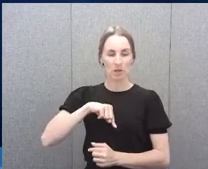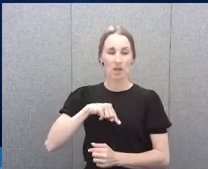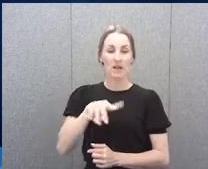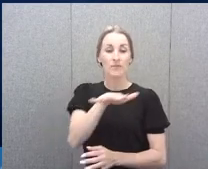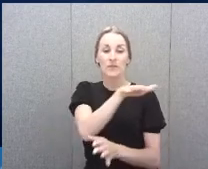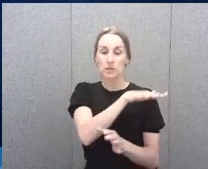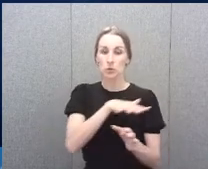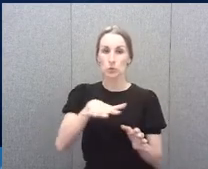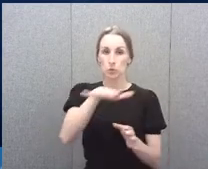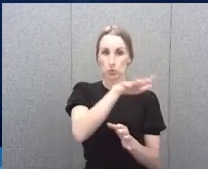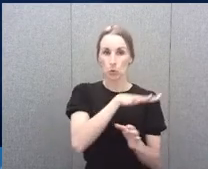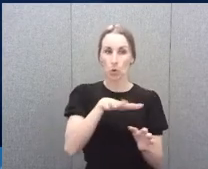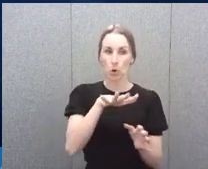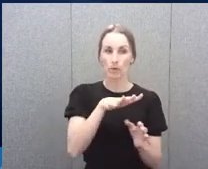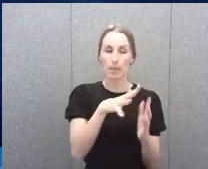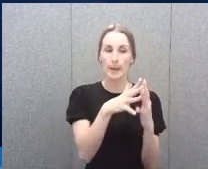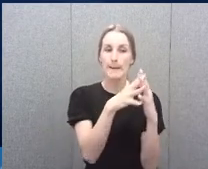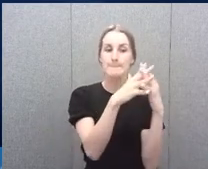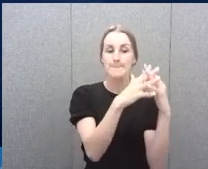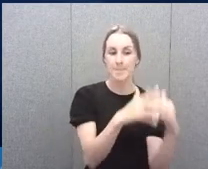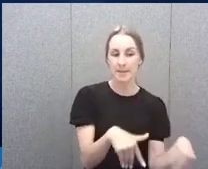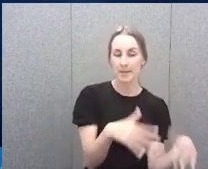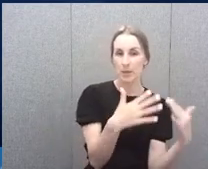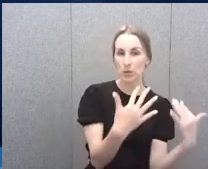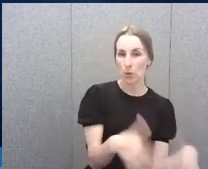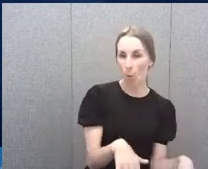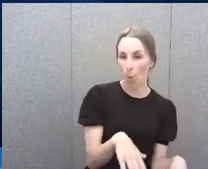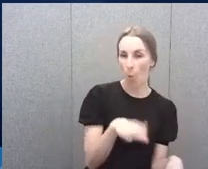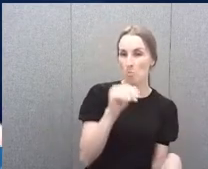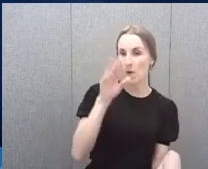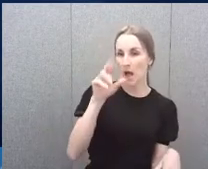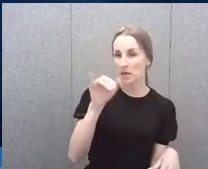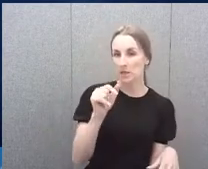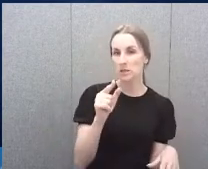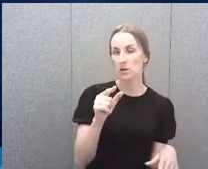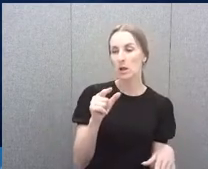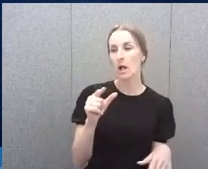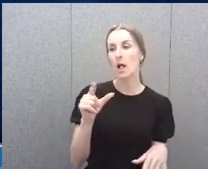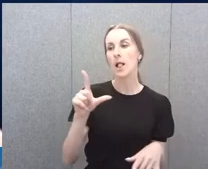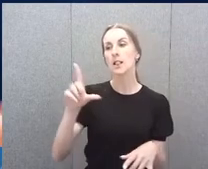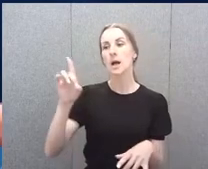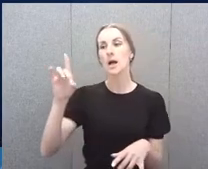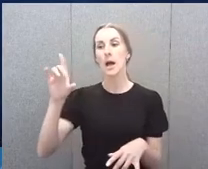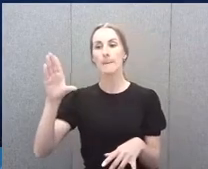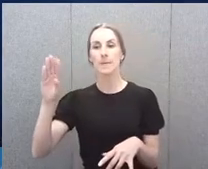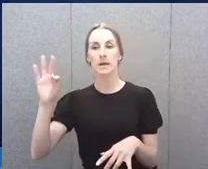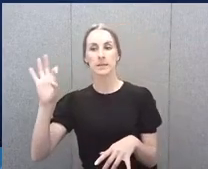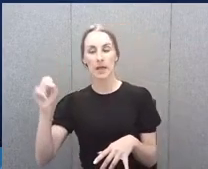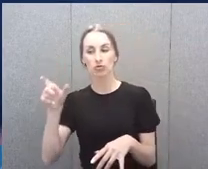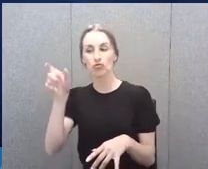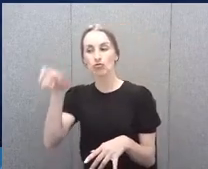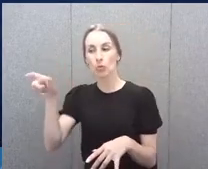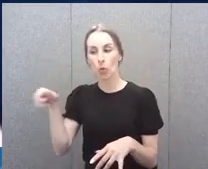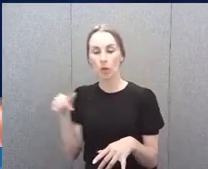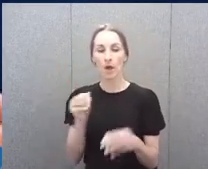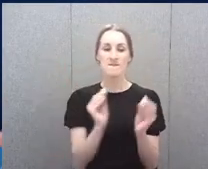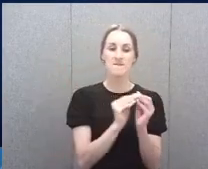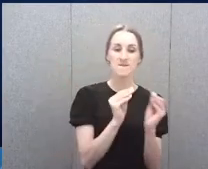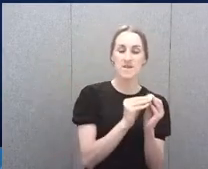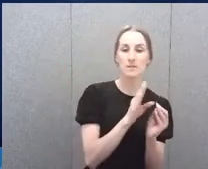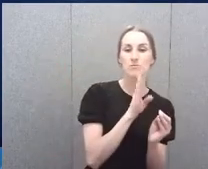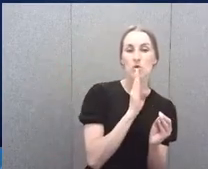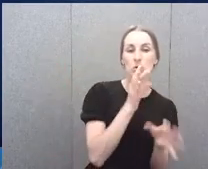разрушается внутри нас. Не знаю, вот эта Берлинская стена...